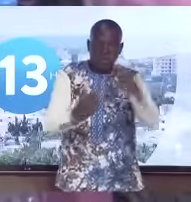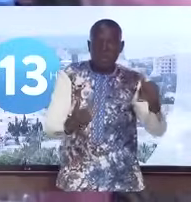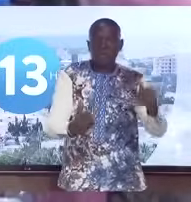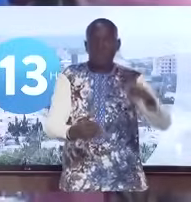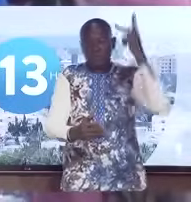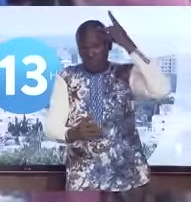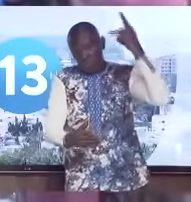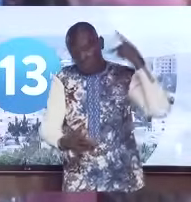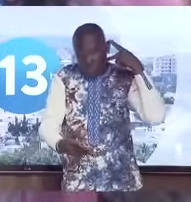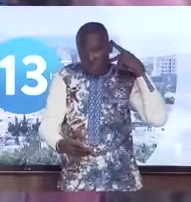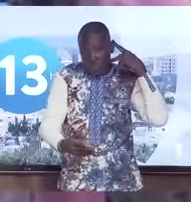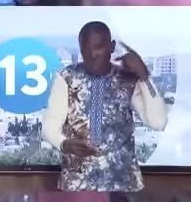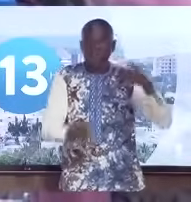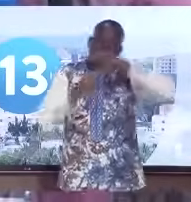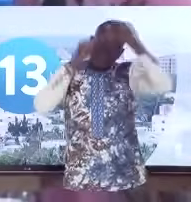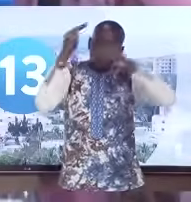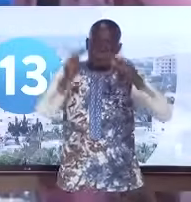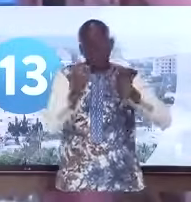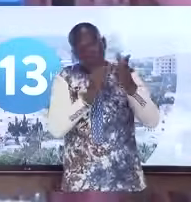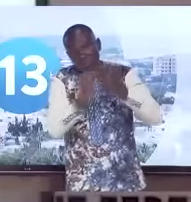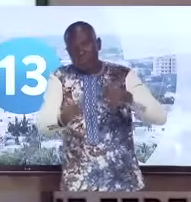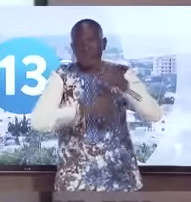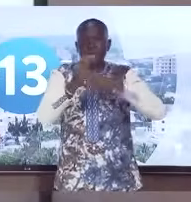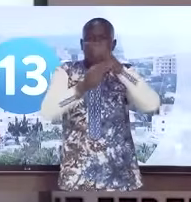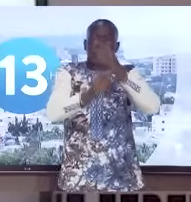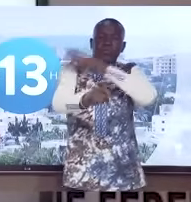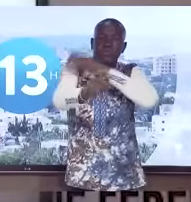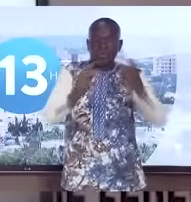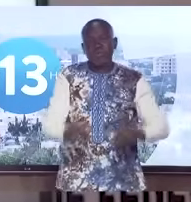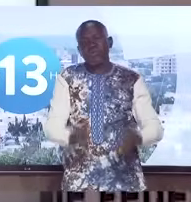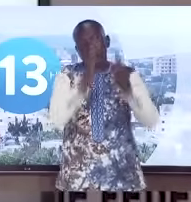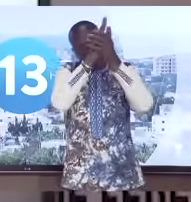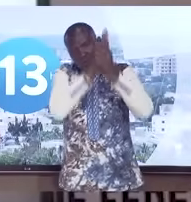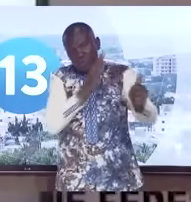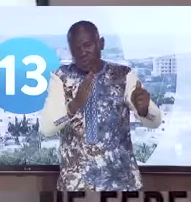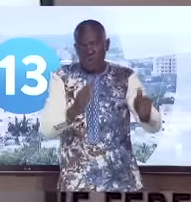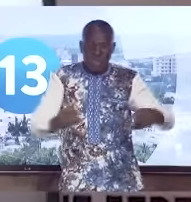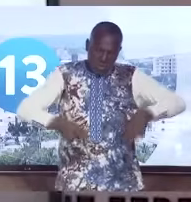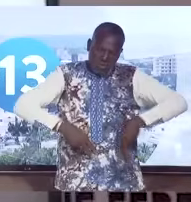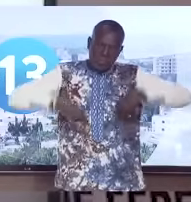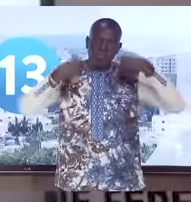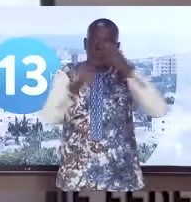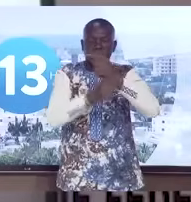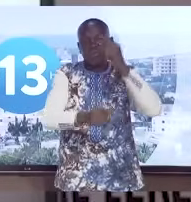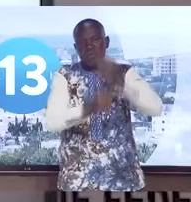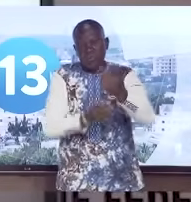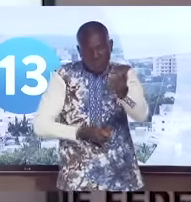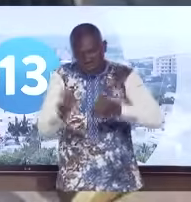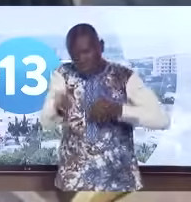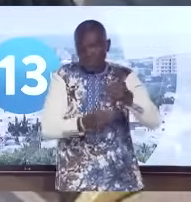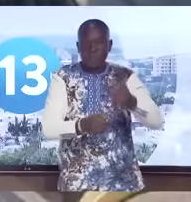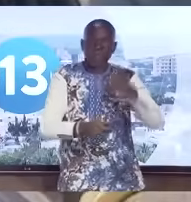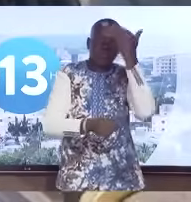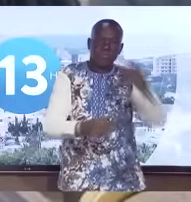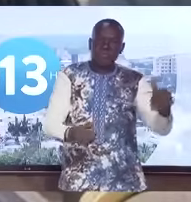parents. Et à ce niveau, on note des activités de renforcement des compétences de vie courante, des activités de gestion des cas pour des